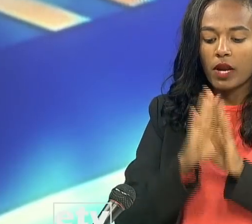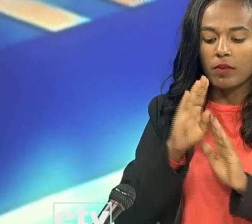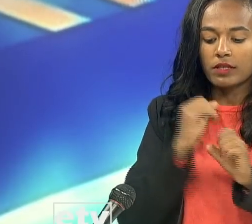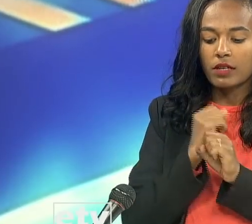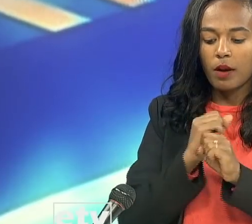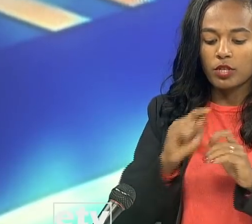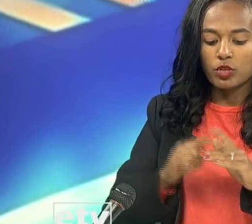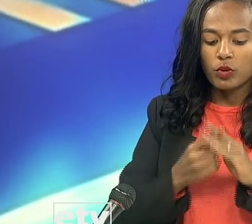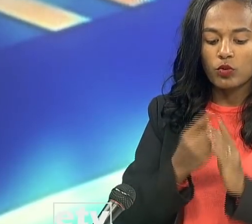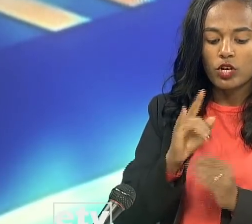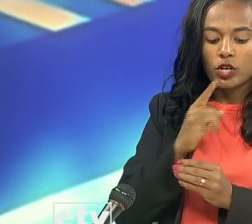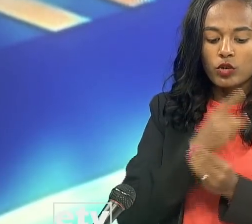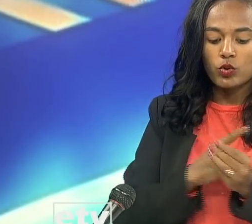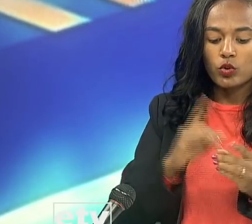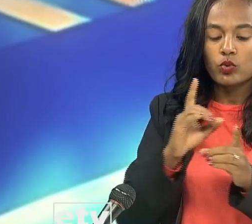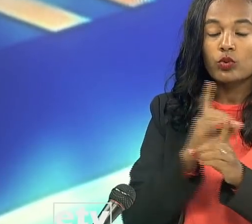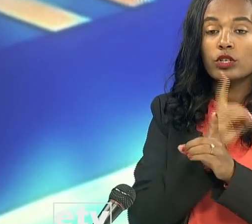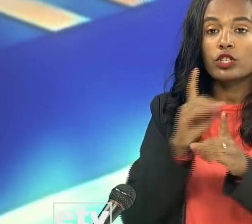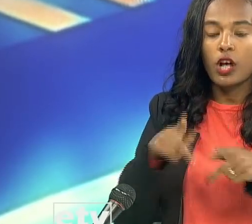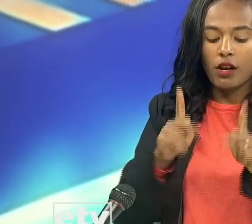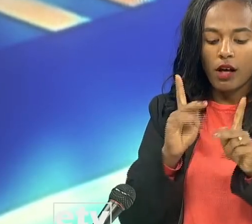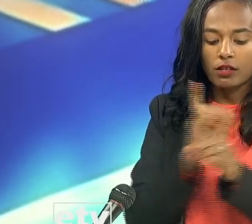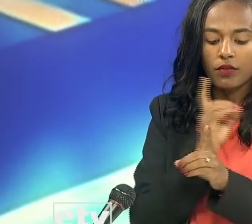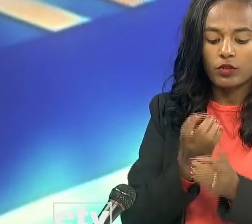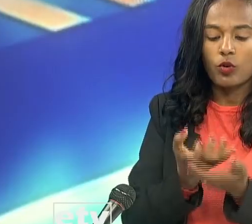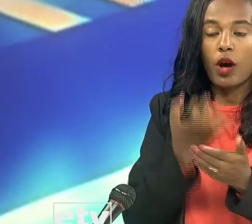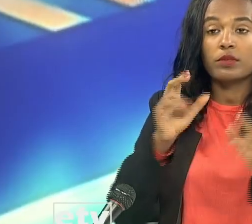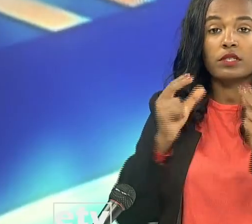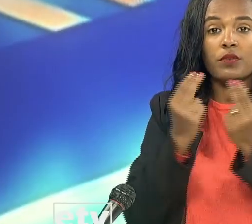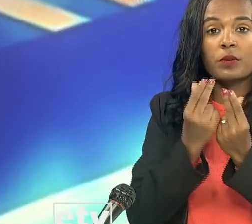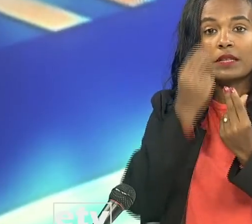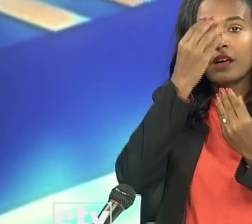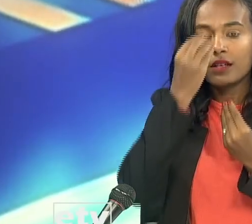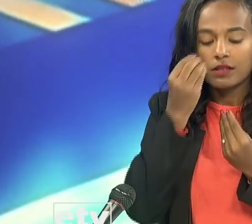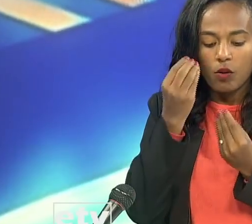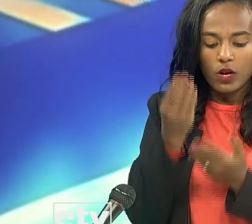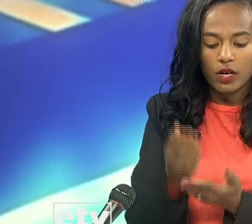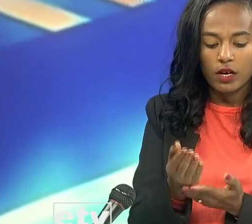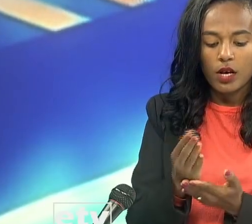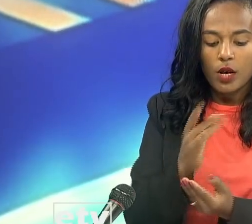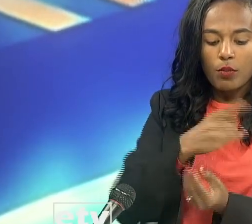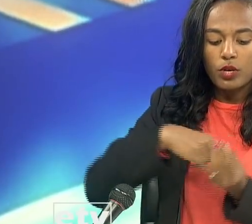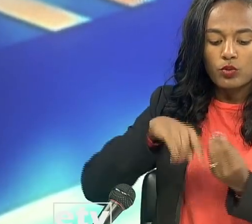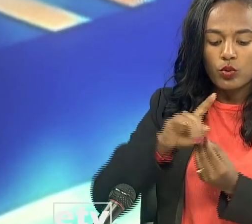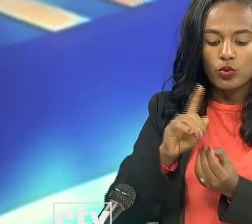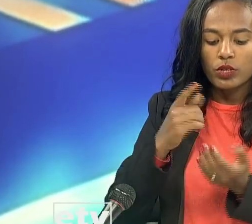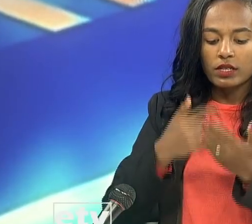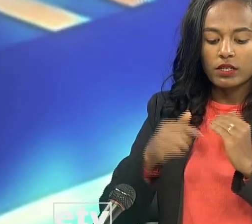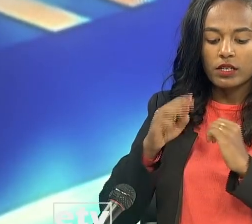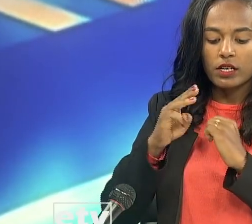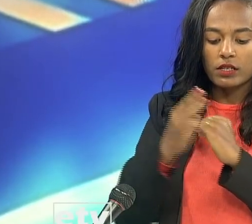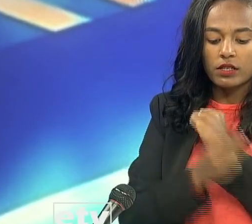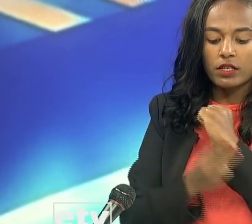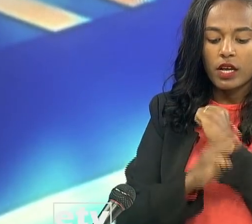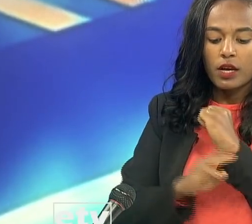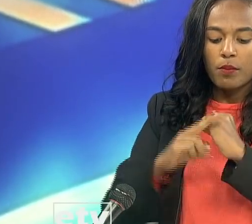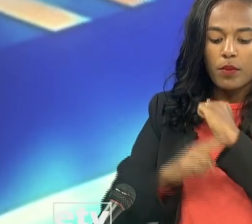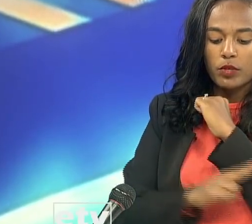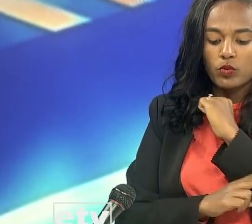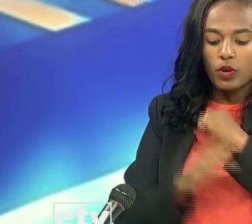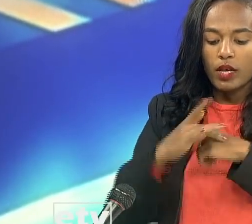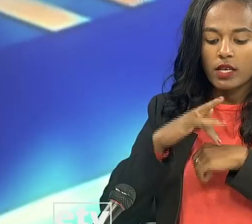በመስኖ የማልማት ስራ መጀመሩን የዞኑ እርሻና ተፈጥሮ ሀብት ጽሕፈት ቤት አስታወቀ። በዞኑ የዚህ